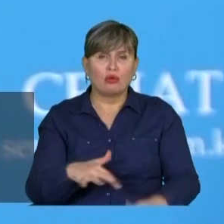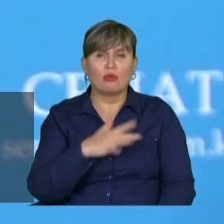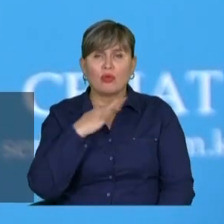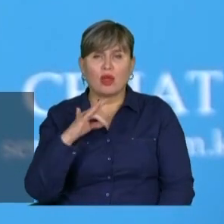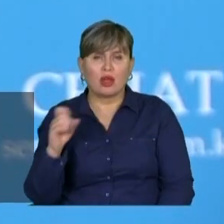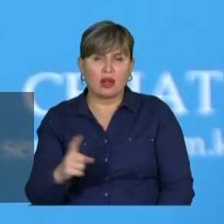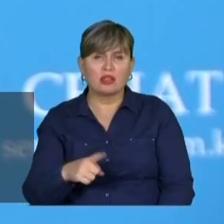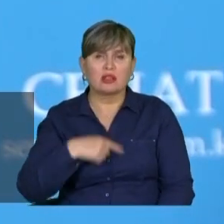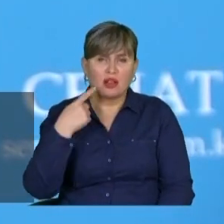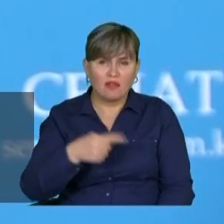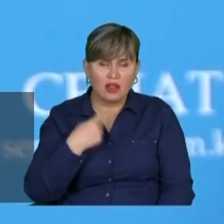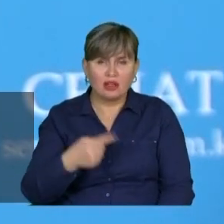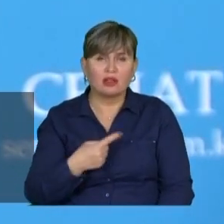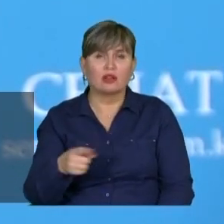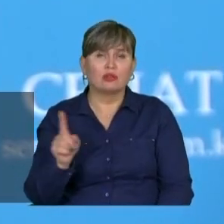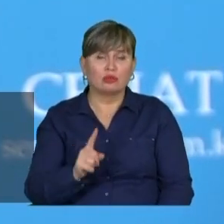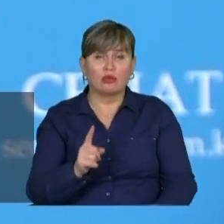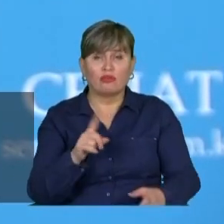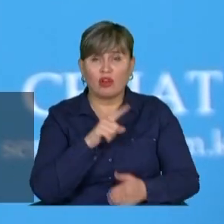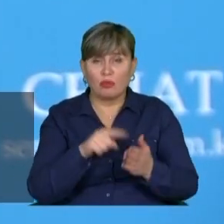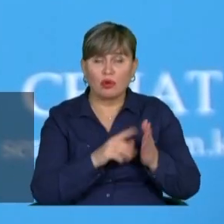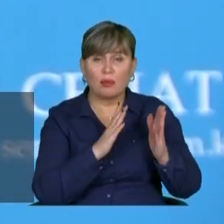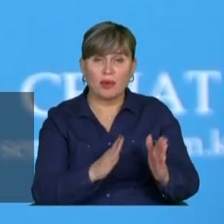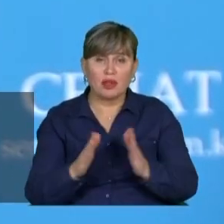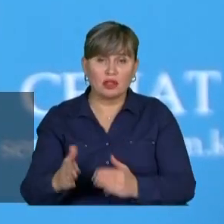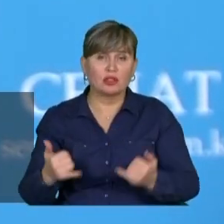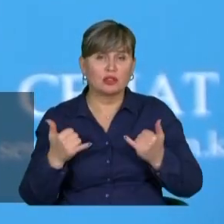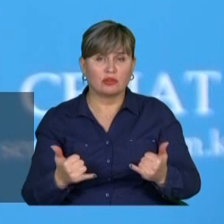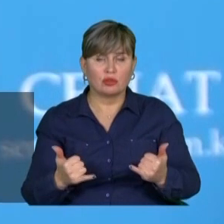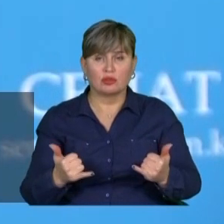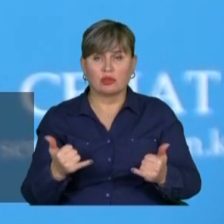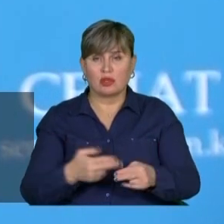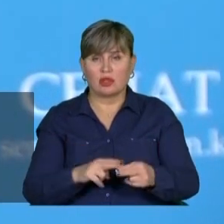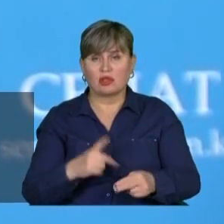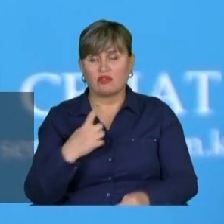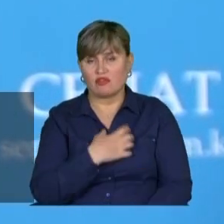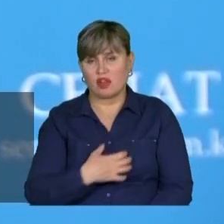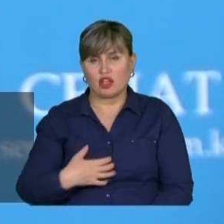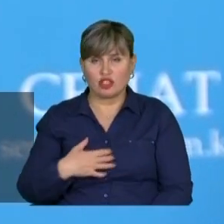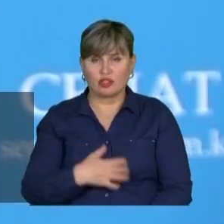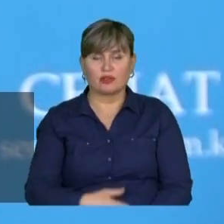говорил, что вопрос наведения порядка в собственных рядах на сегодняшний день это один из приоритетов.